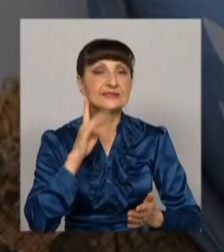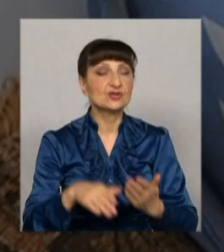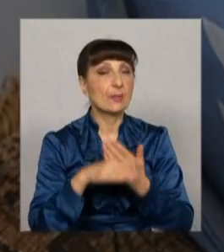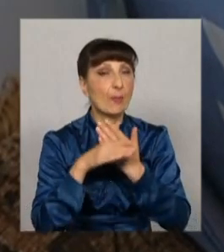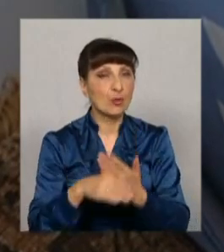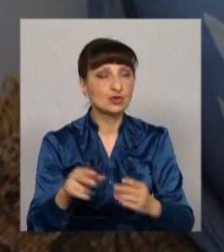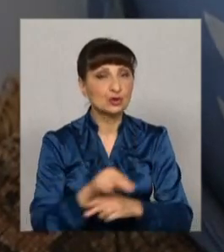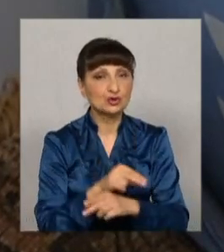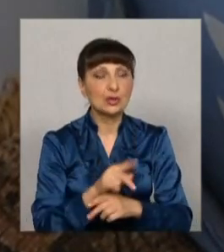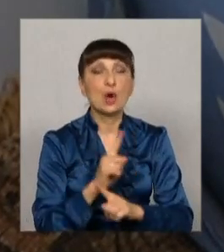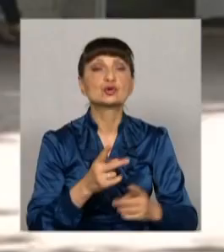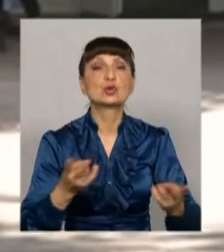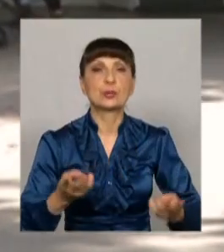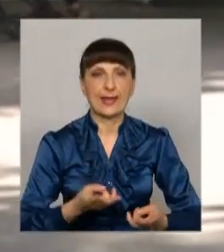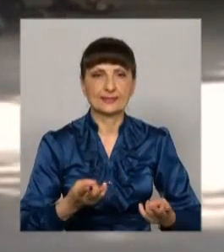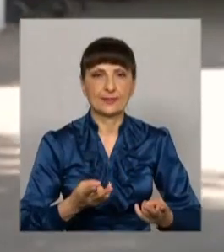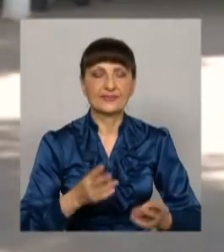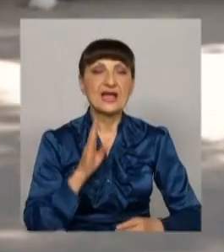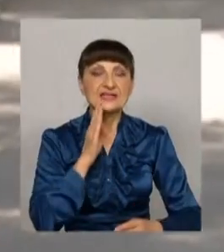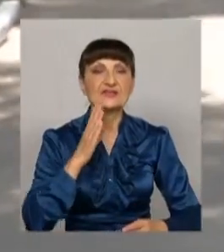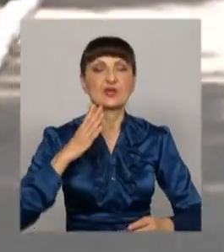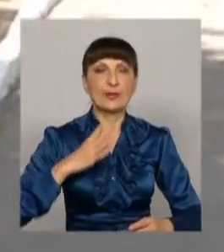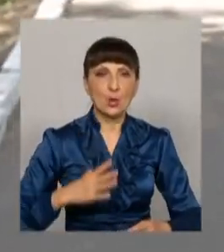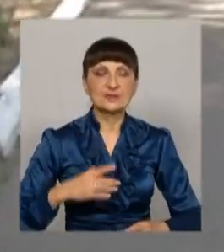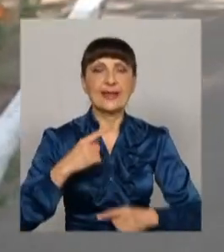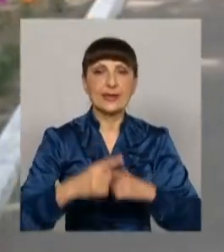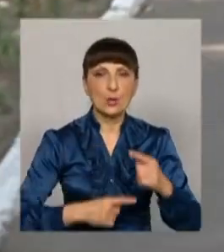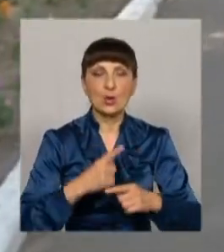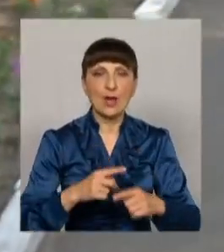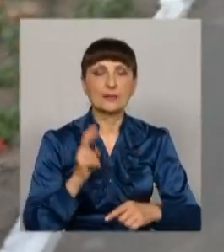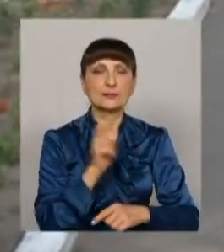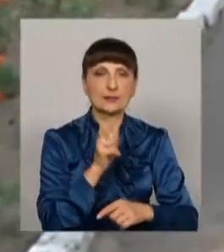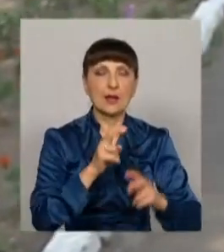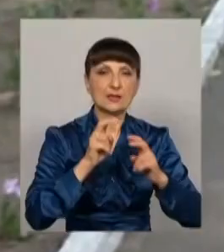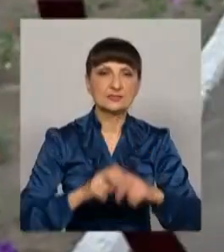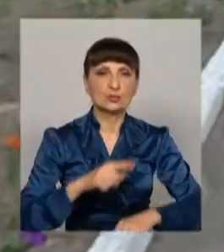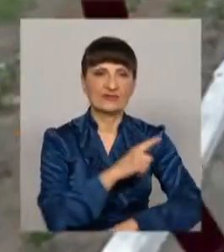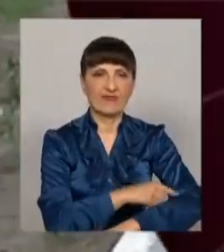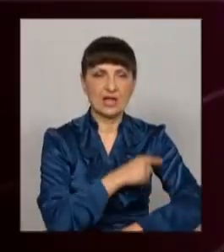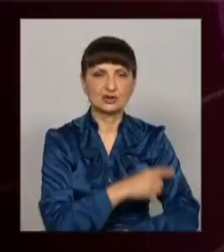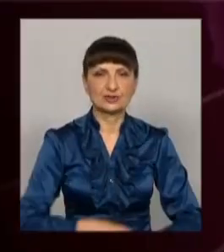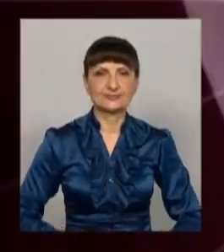недуг и что для этого требуется. Девушке приходится регулярно проходить осмотр врачей.